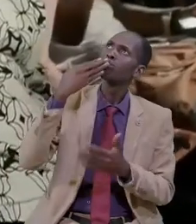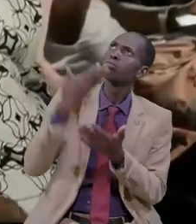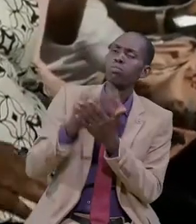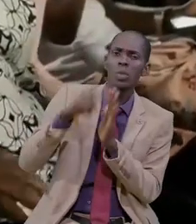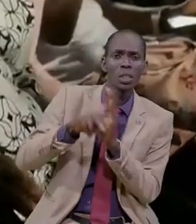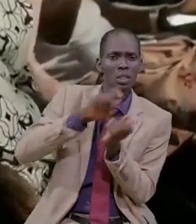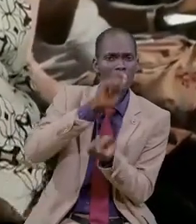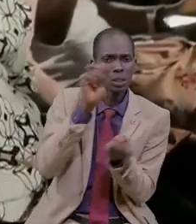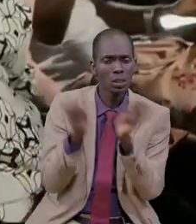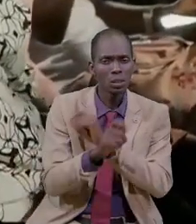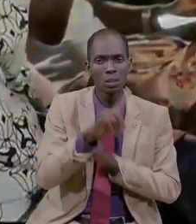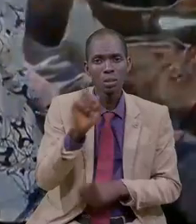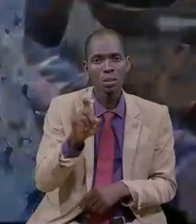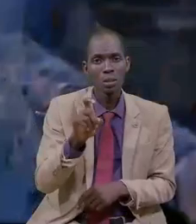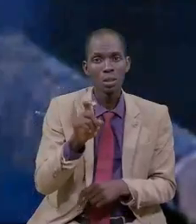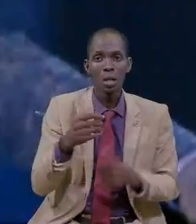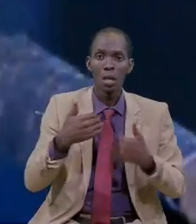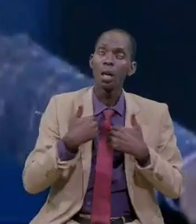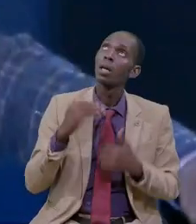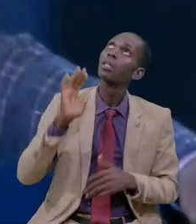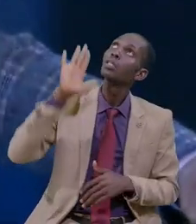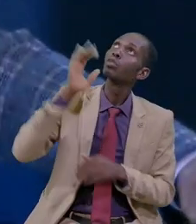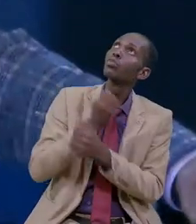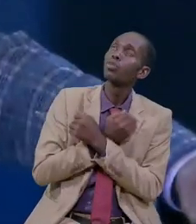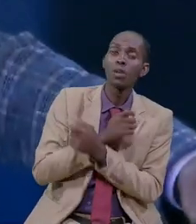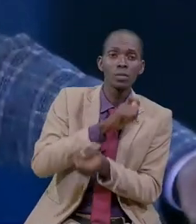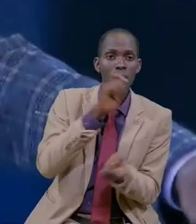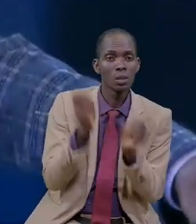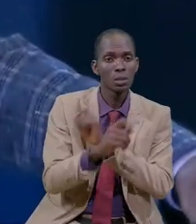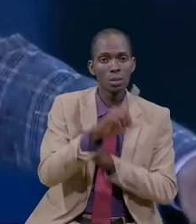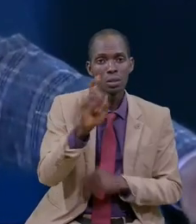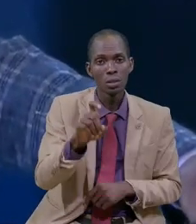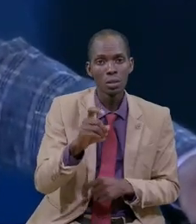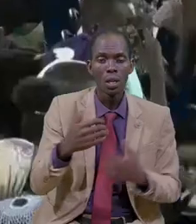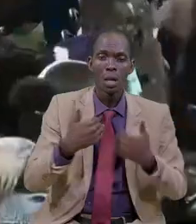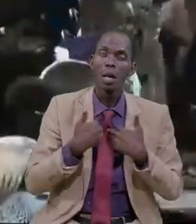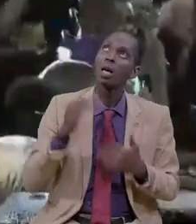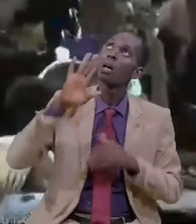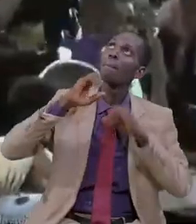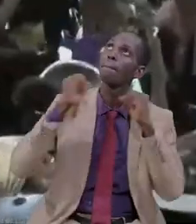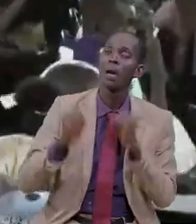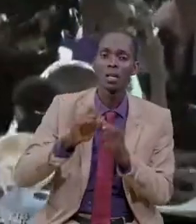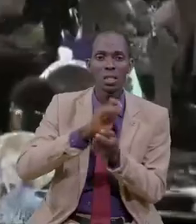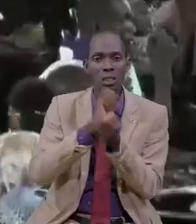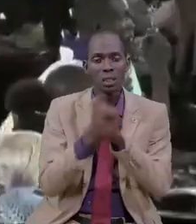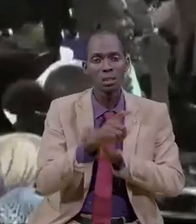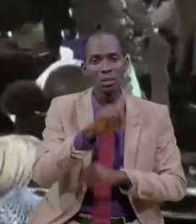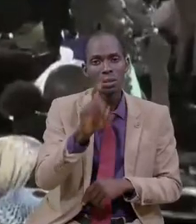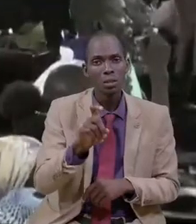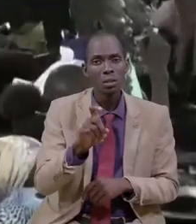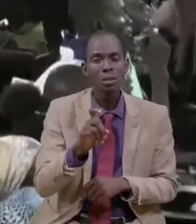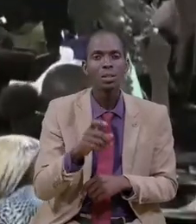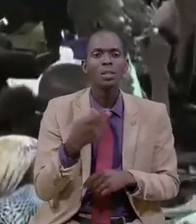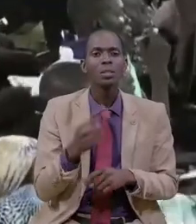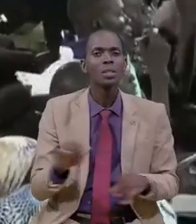changé? Has his love changed? Est-ce que son amour a changé? Has his power changed? Est-ce que sa puissance a changé? The same goodness that he